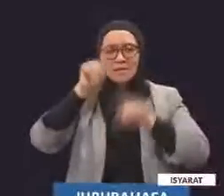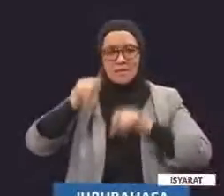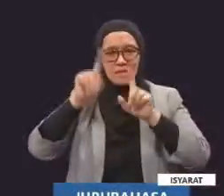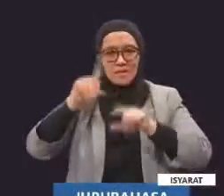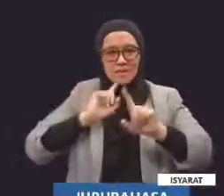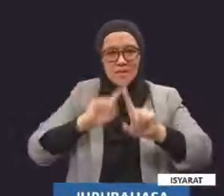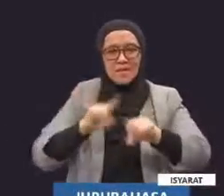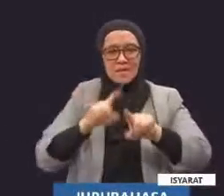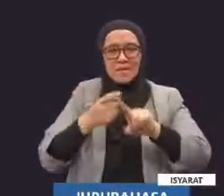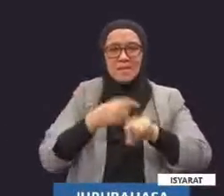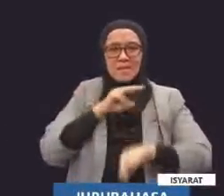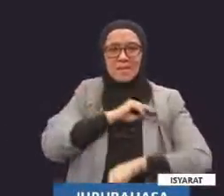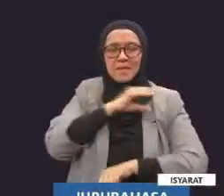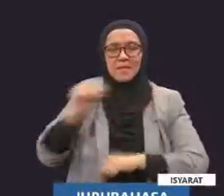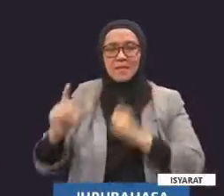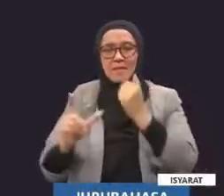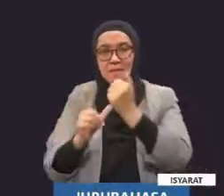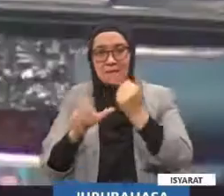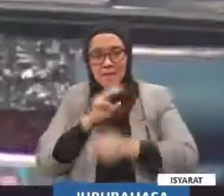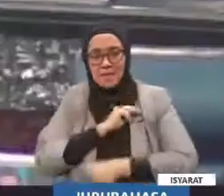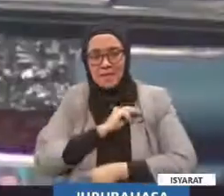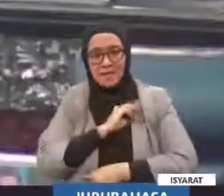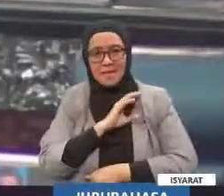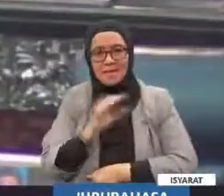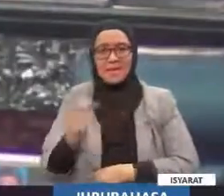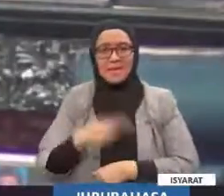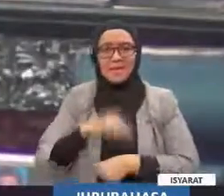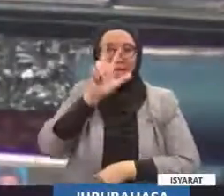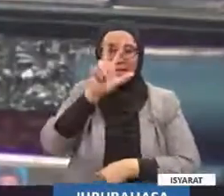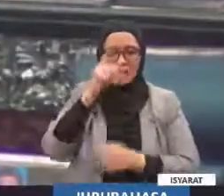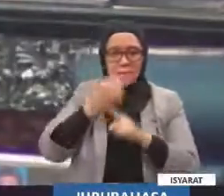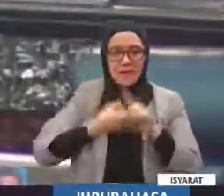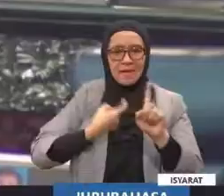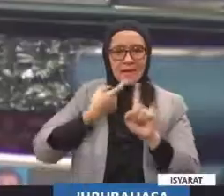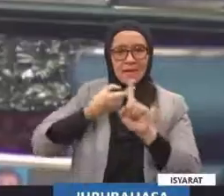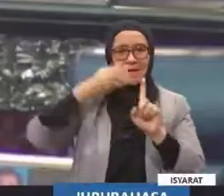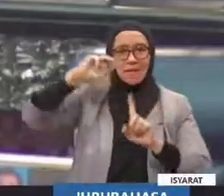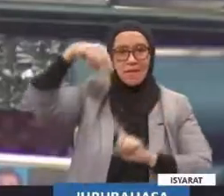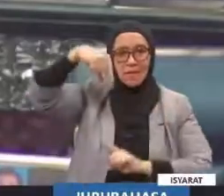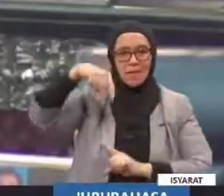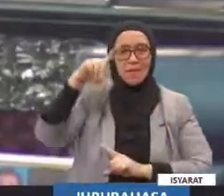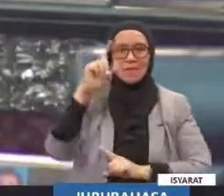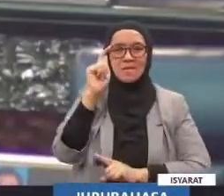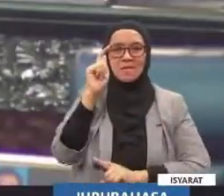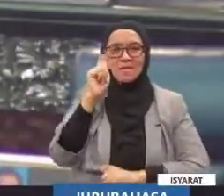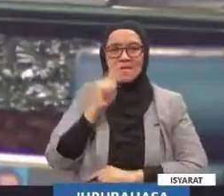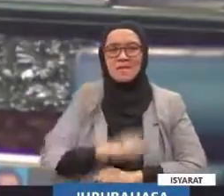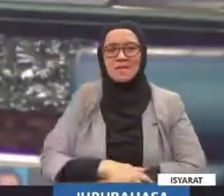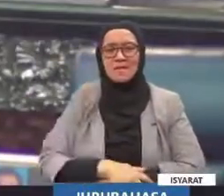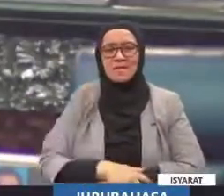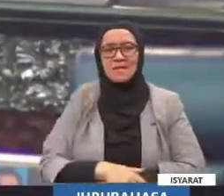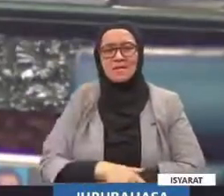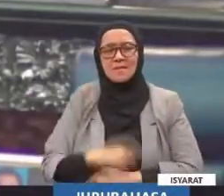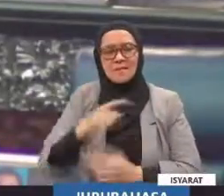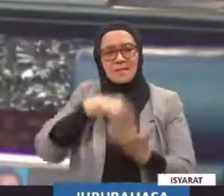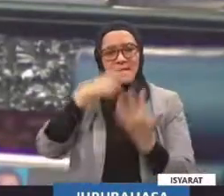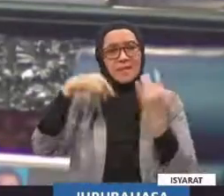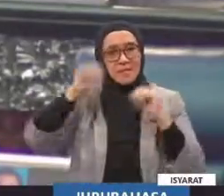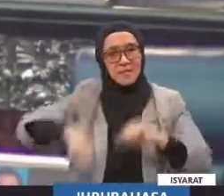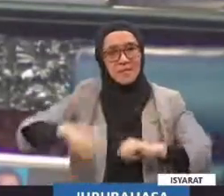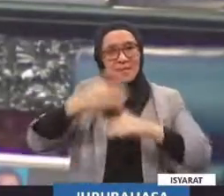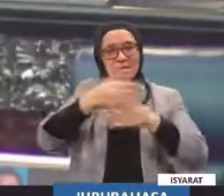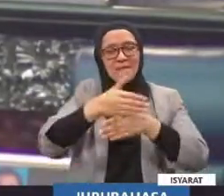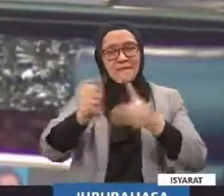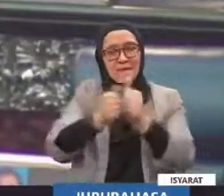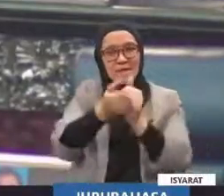Terima kasih Yang Berhormat kepada Kuala Kerai. Sebenarnya saya juga ada menyediakan jawapan yang khusus kepada YB